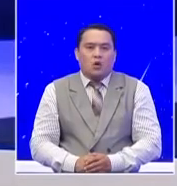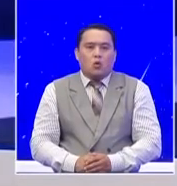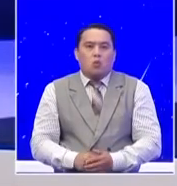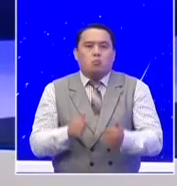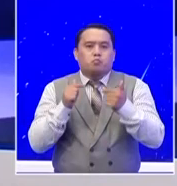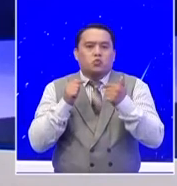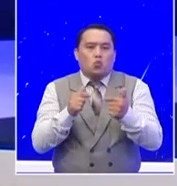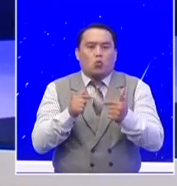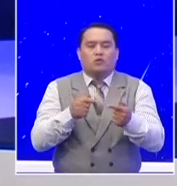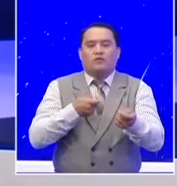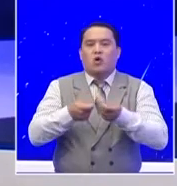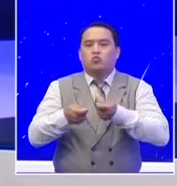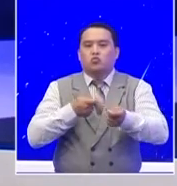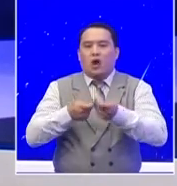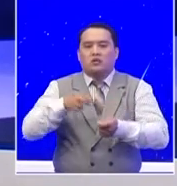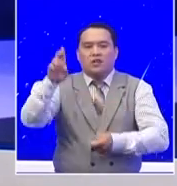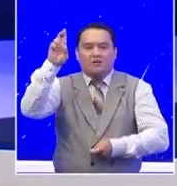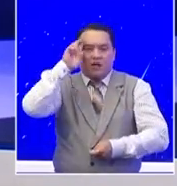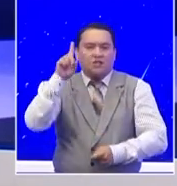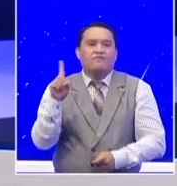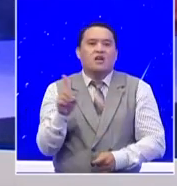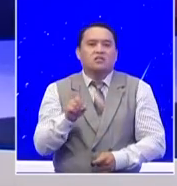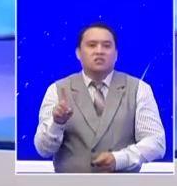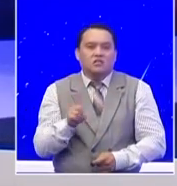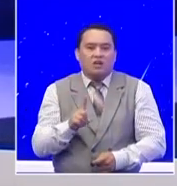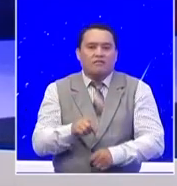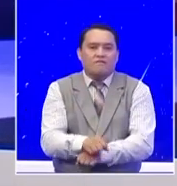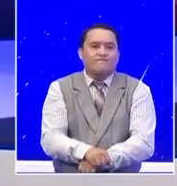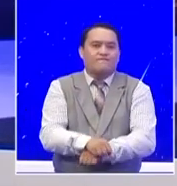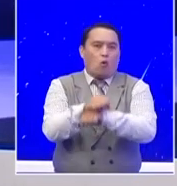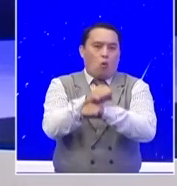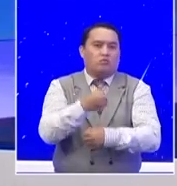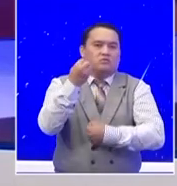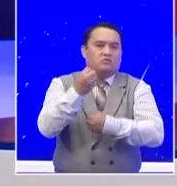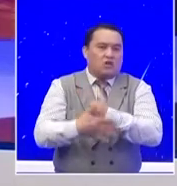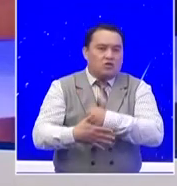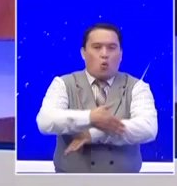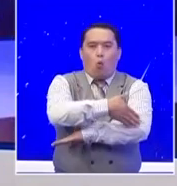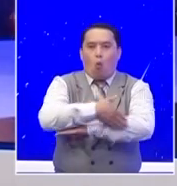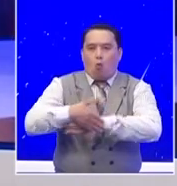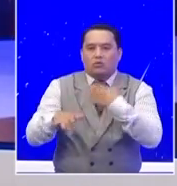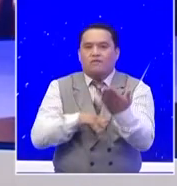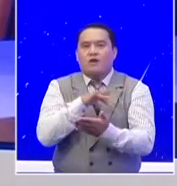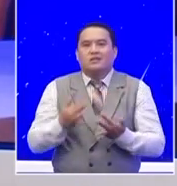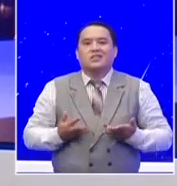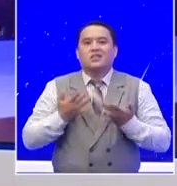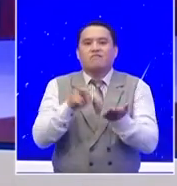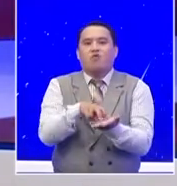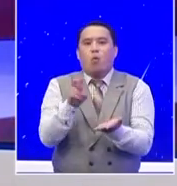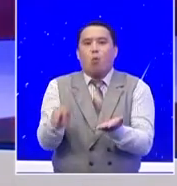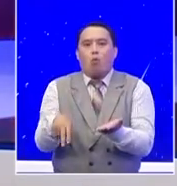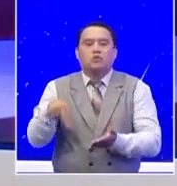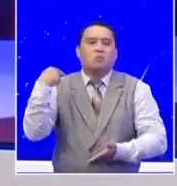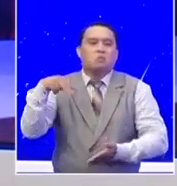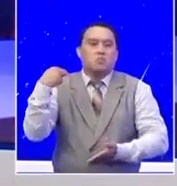Антиправительственные демонстрации прошли в Израиле. Тысячи жителей Иерусалима и Тель-Авива вышли на центральные улицы городов, требуя отставки